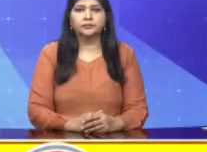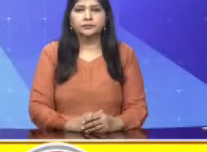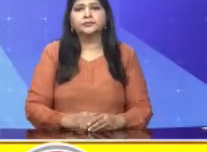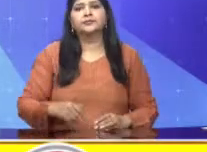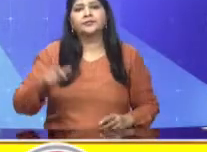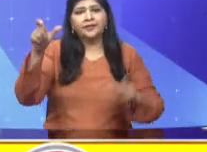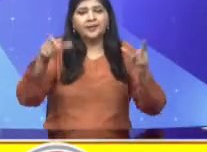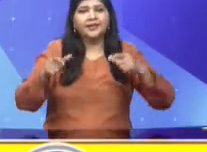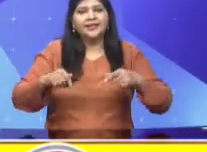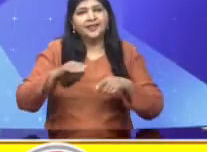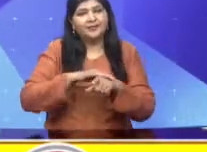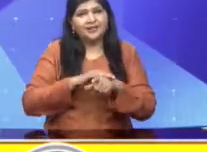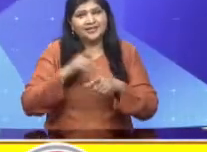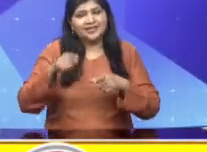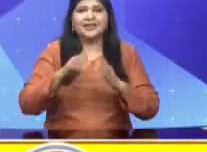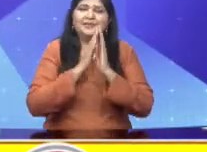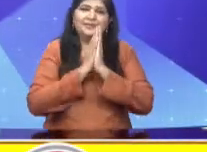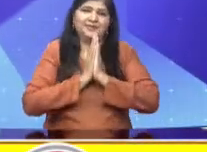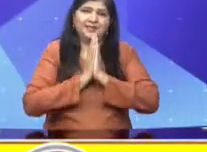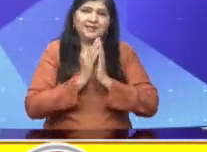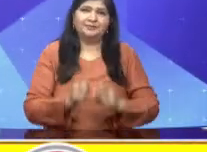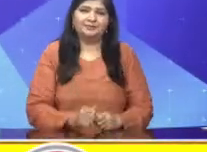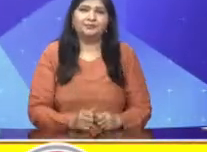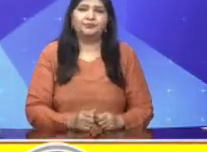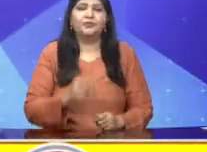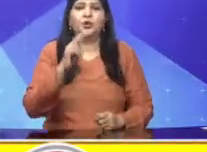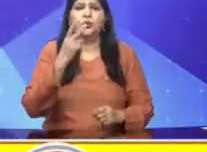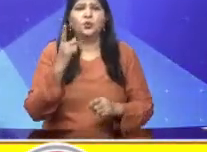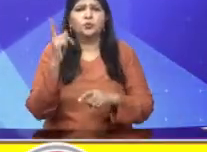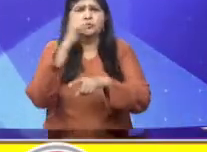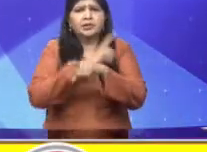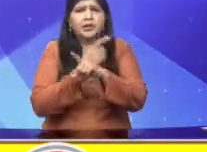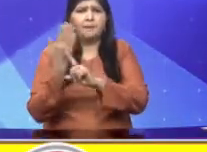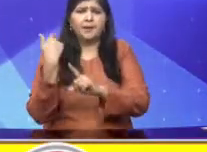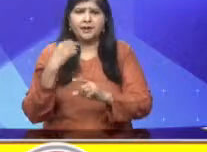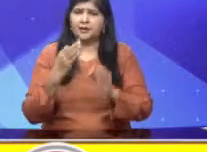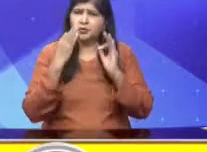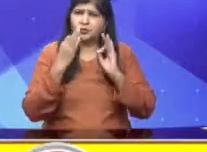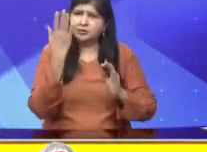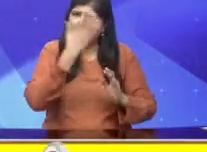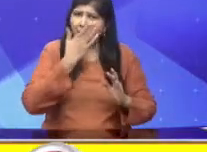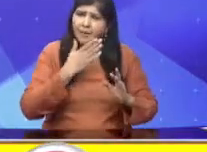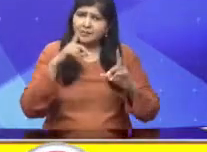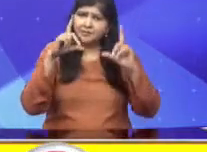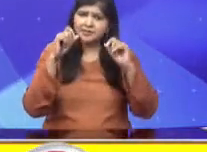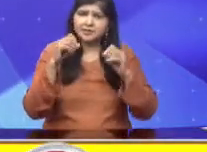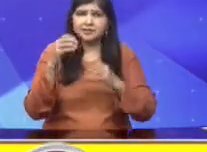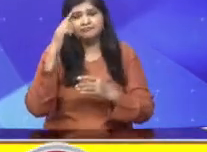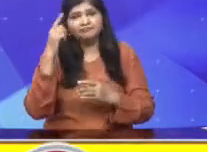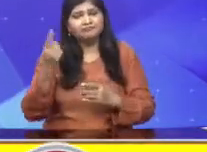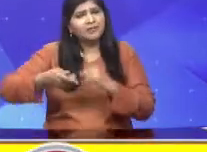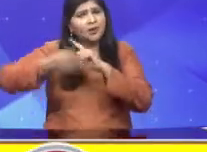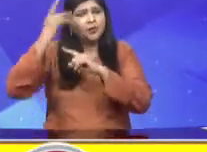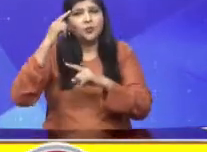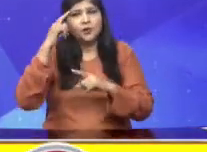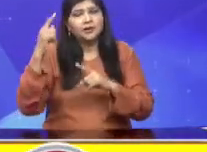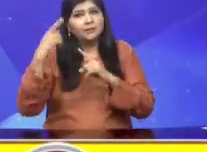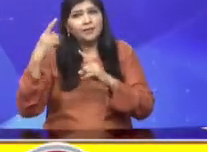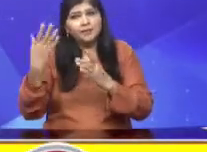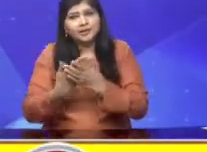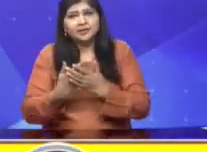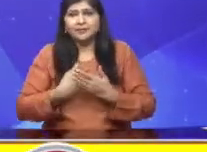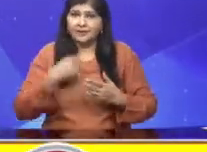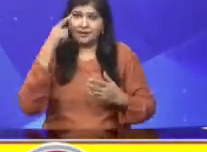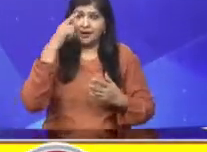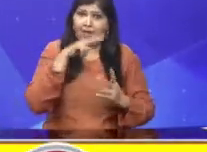मेरी पहरे देश्वासियों नमस्कार दो दिन पहले की कुछ अद्भुत तस्फिरे कुछ यादगार पल अब भी मेरी